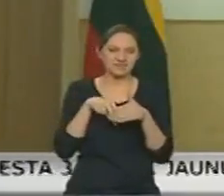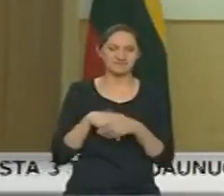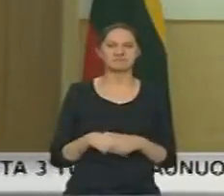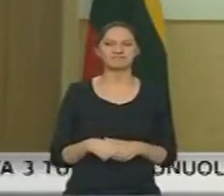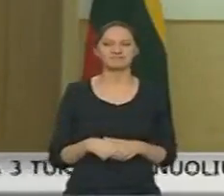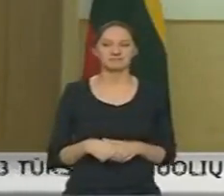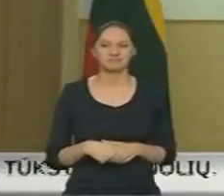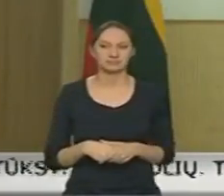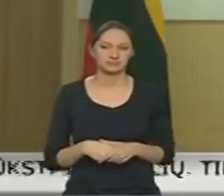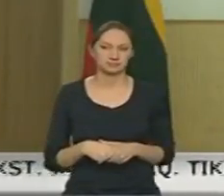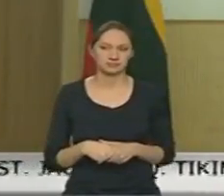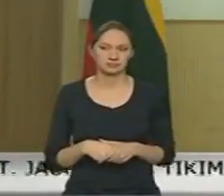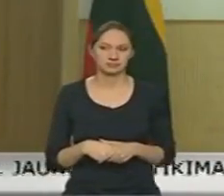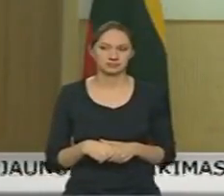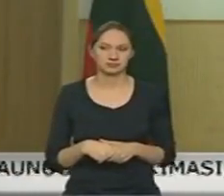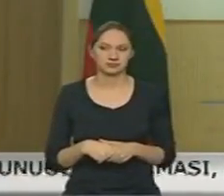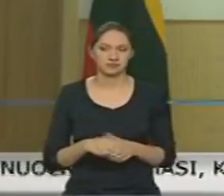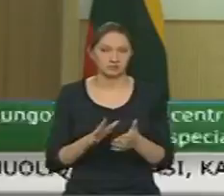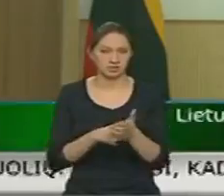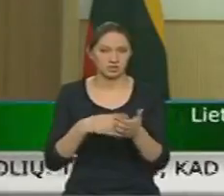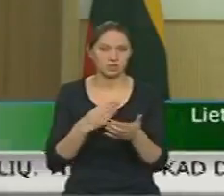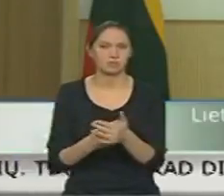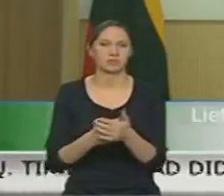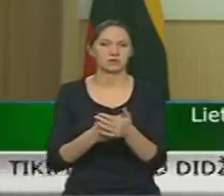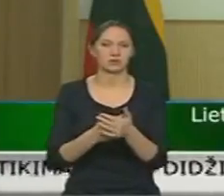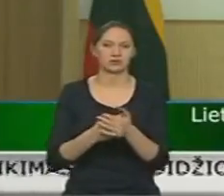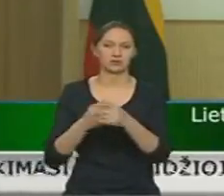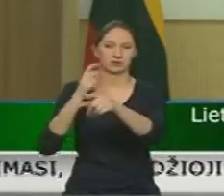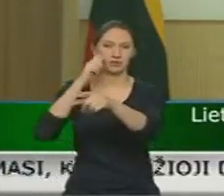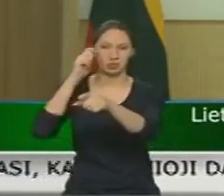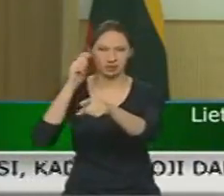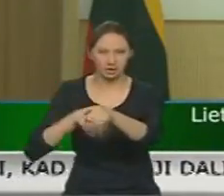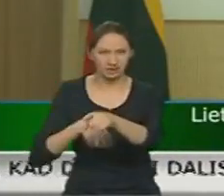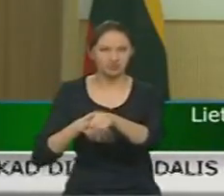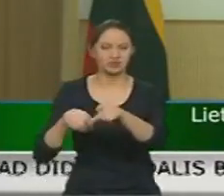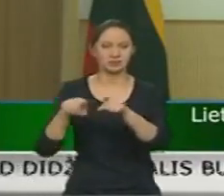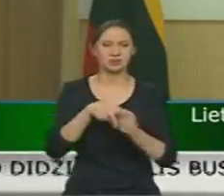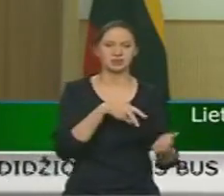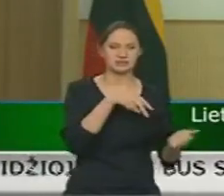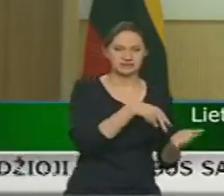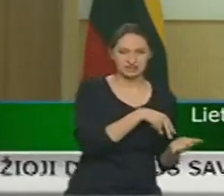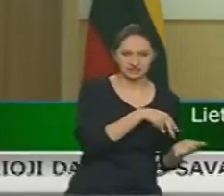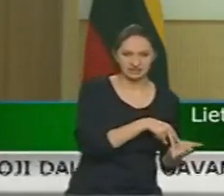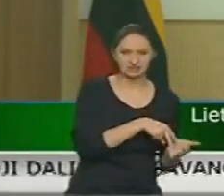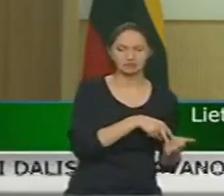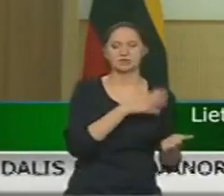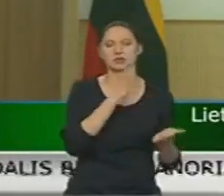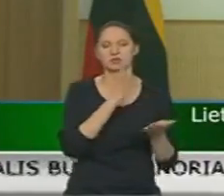atsikartoja faktiškai nuolat ir iki šių dienų, įskaitant iki Ukrainos, netgi Sirijos. Galima išvelgti, kaip